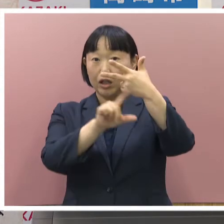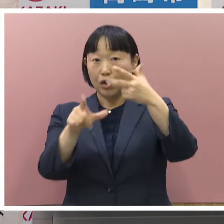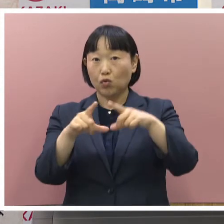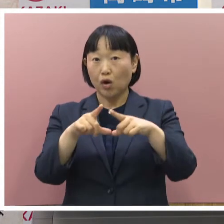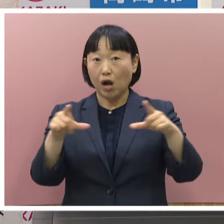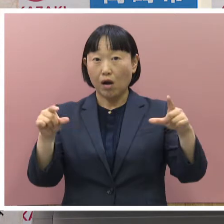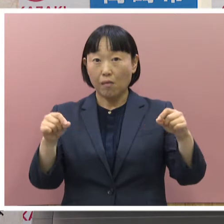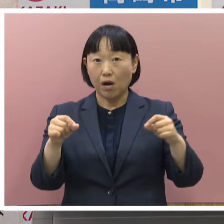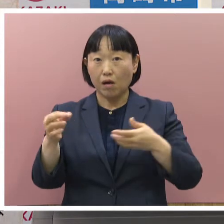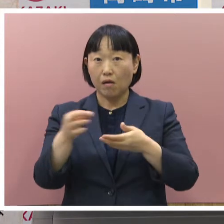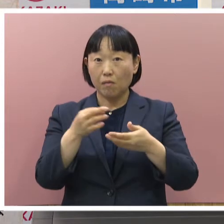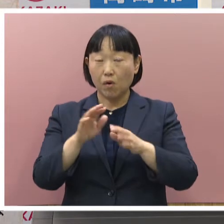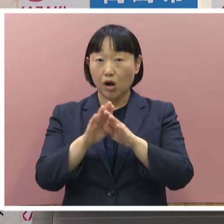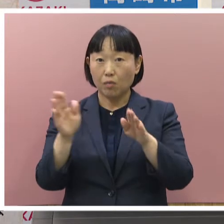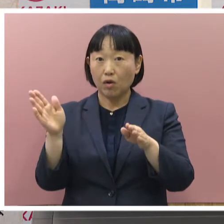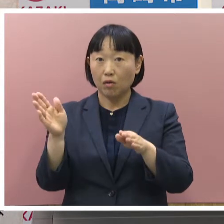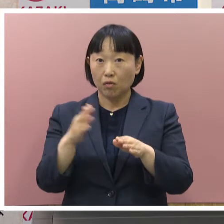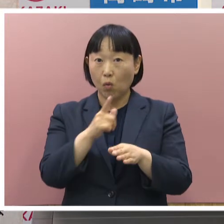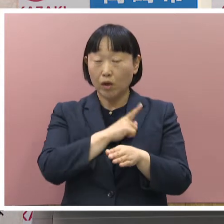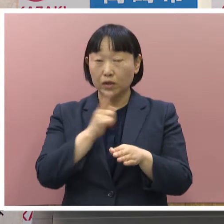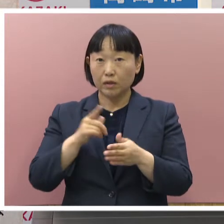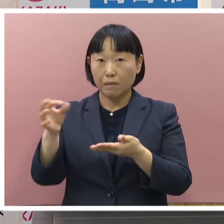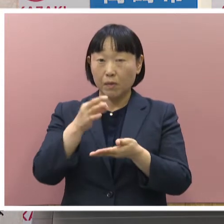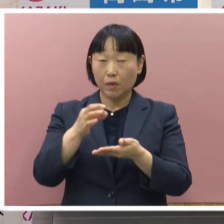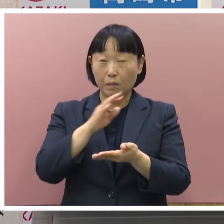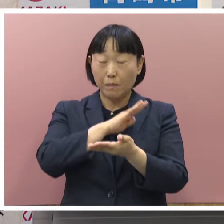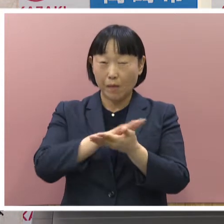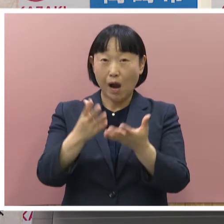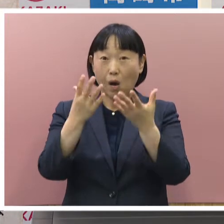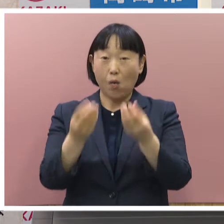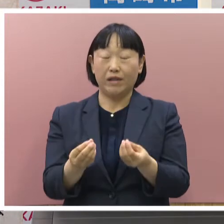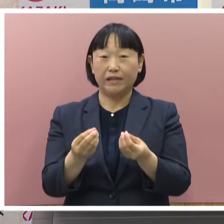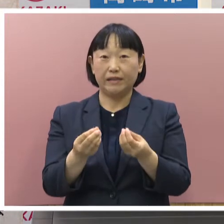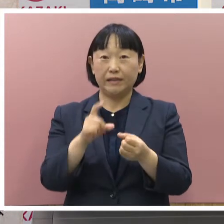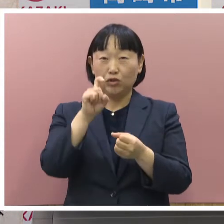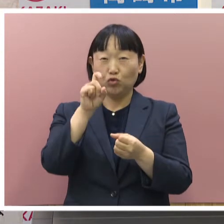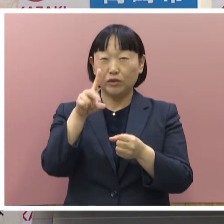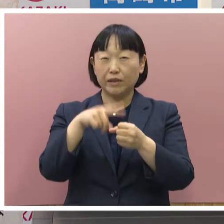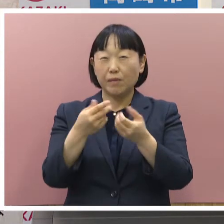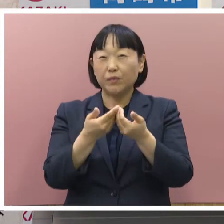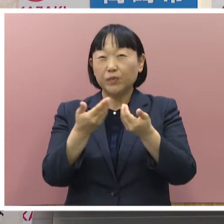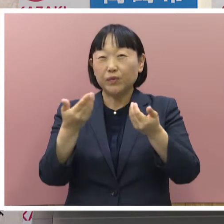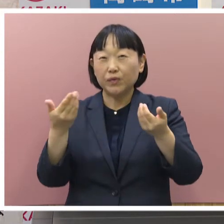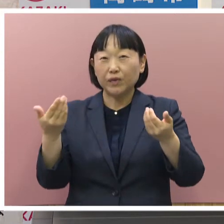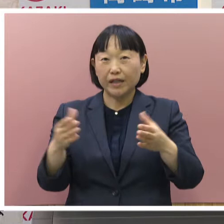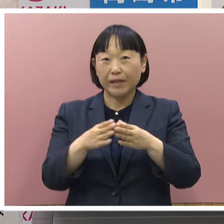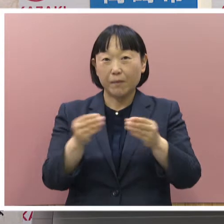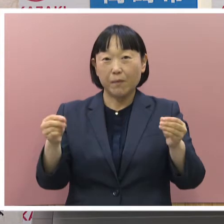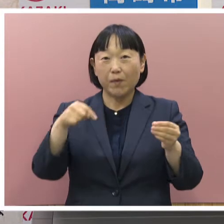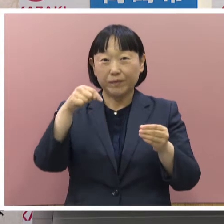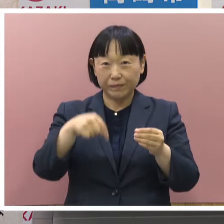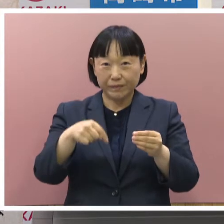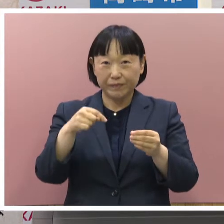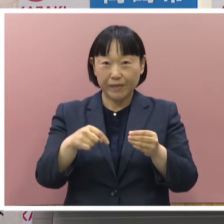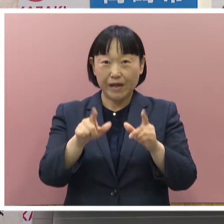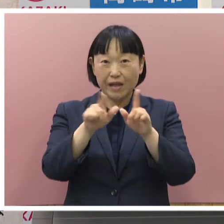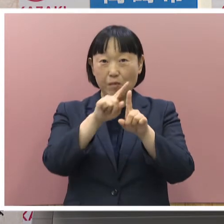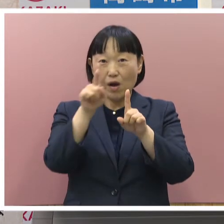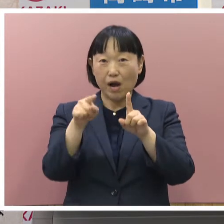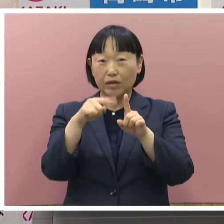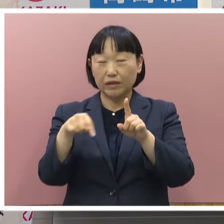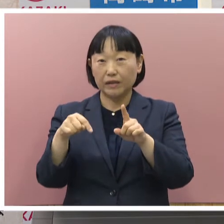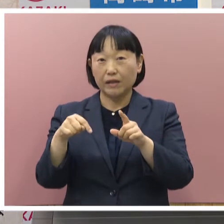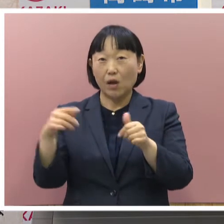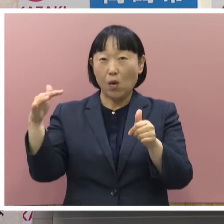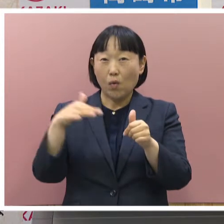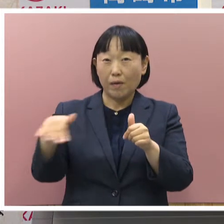を開始した観戦チケットは即日完売するなど、12年ぶりに日本で開催される WRC に対するファンから